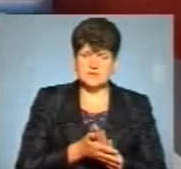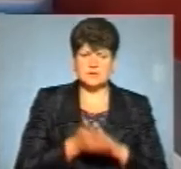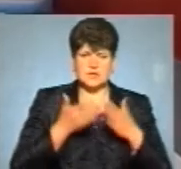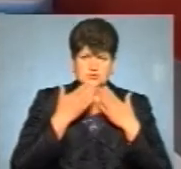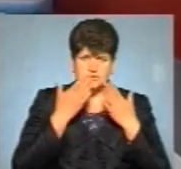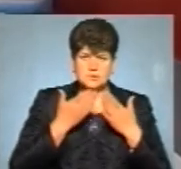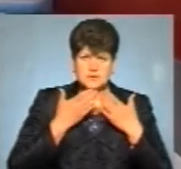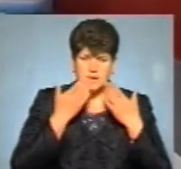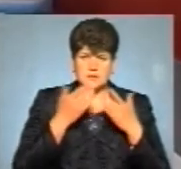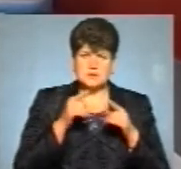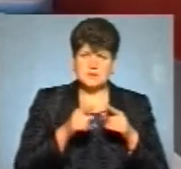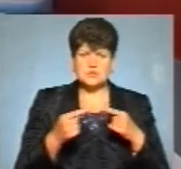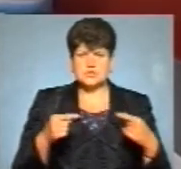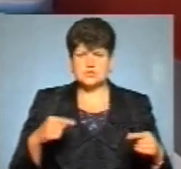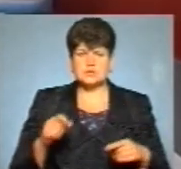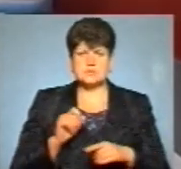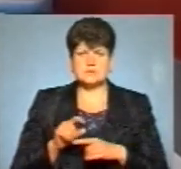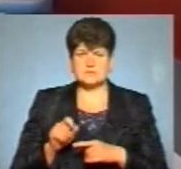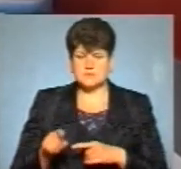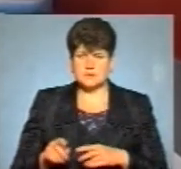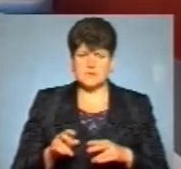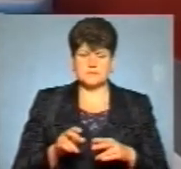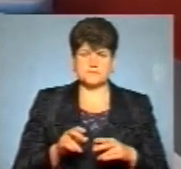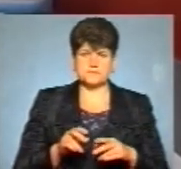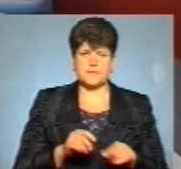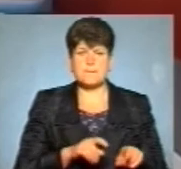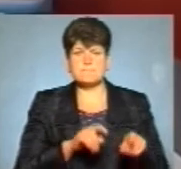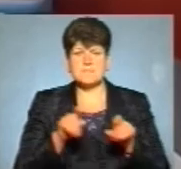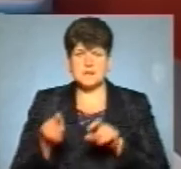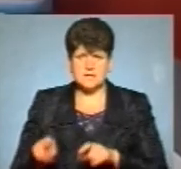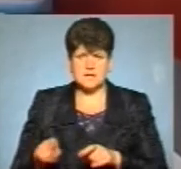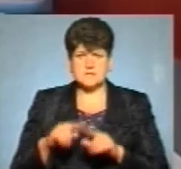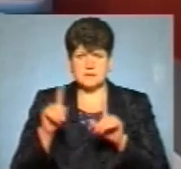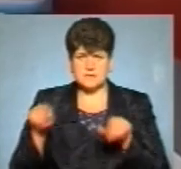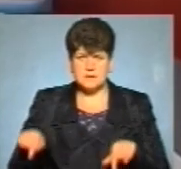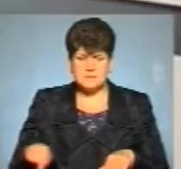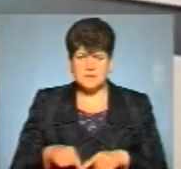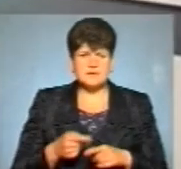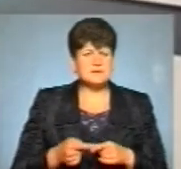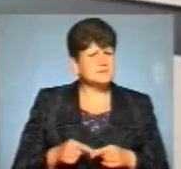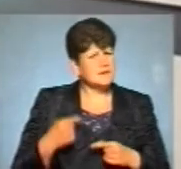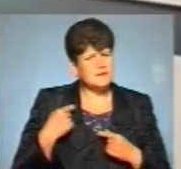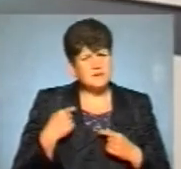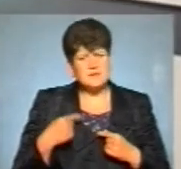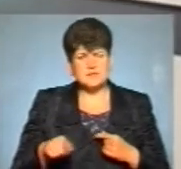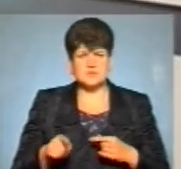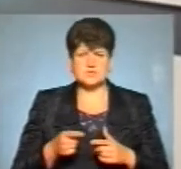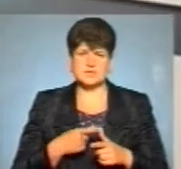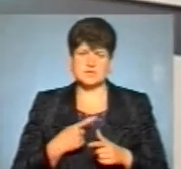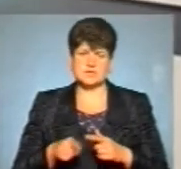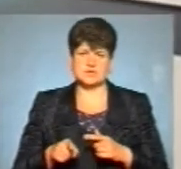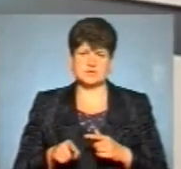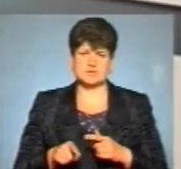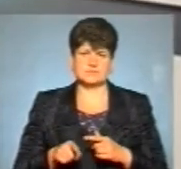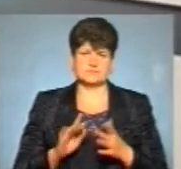начитання тих чи інших завдань, розв'язку, перенесення на бланк. Це зовсім інше, ніж проходити